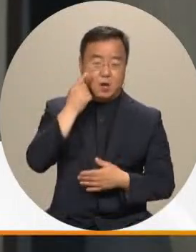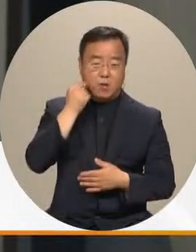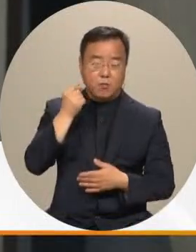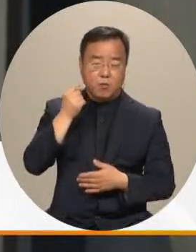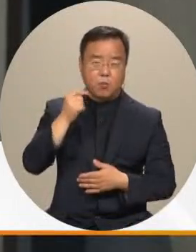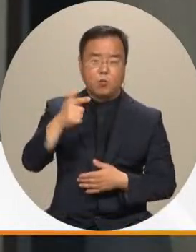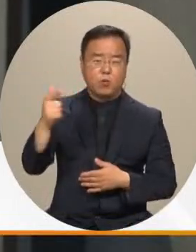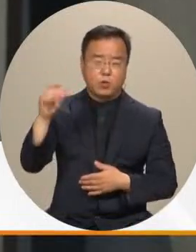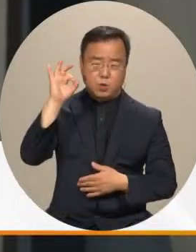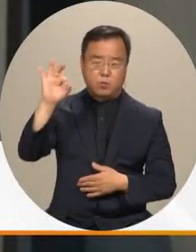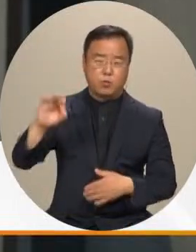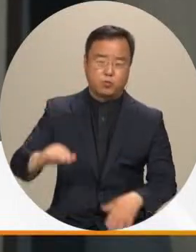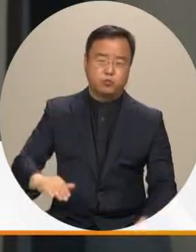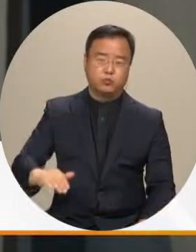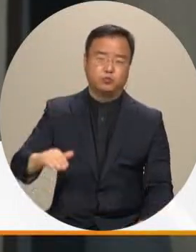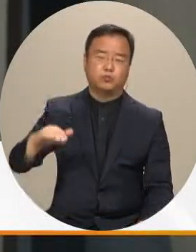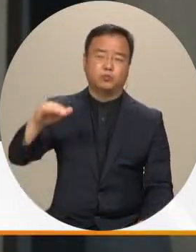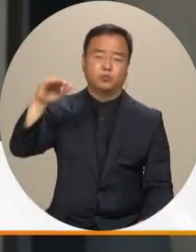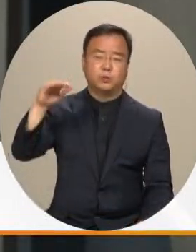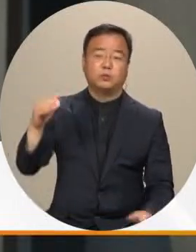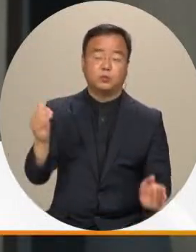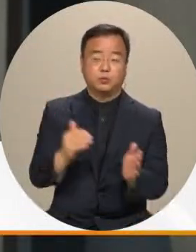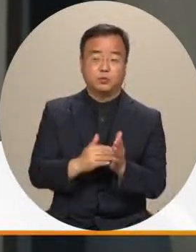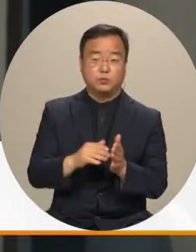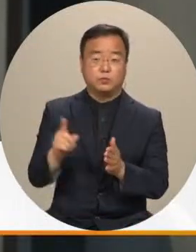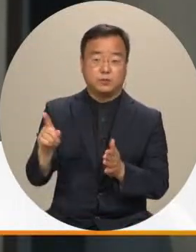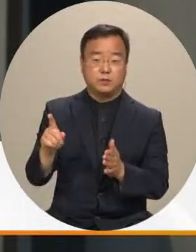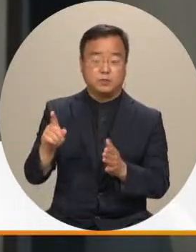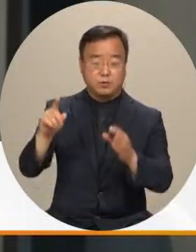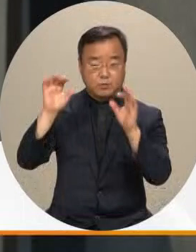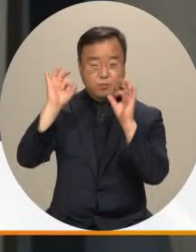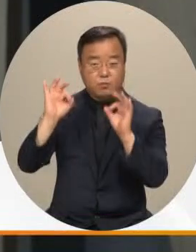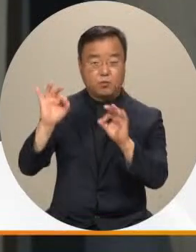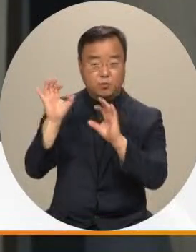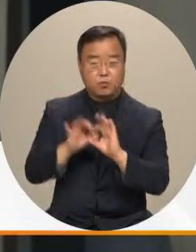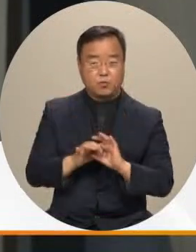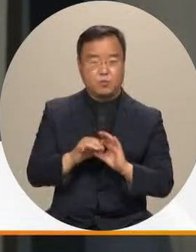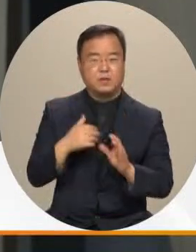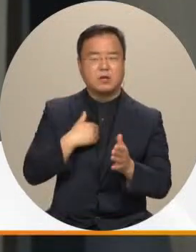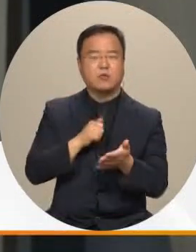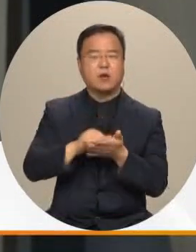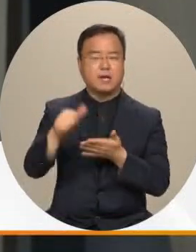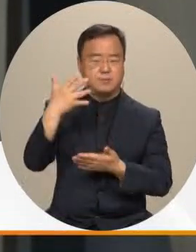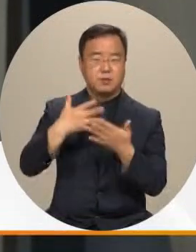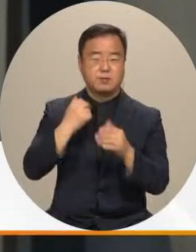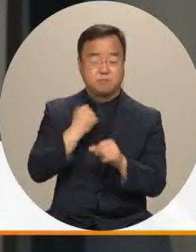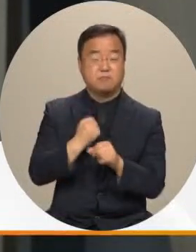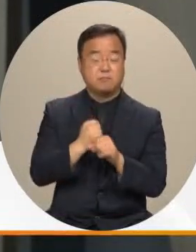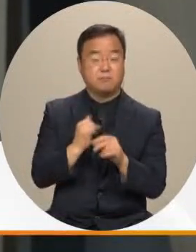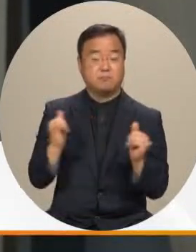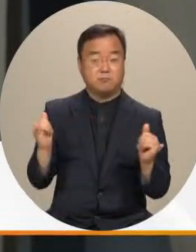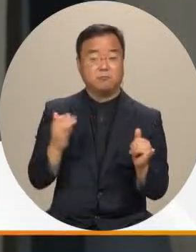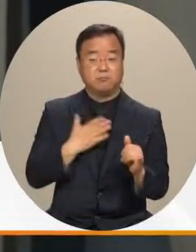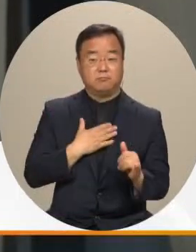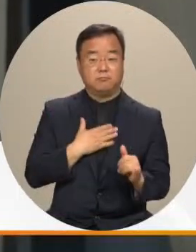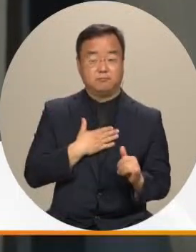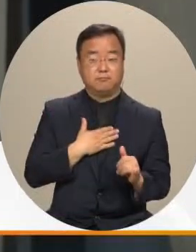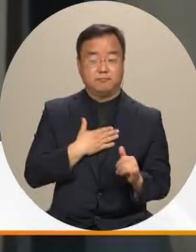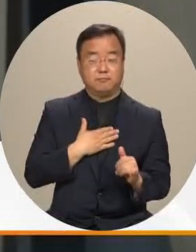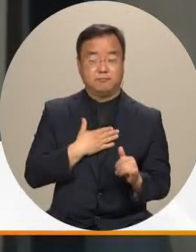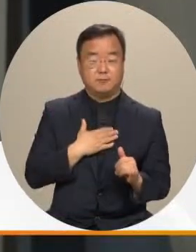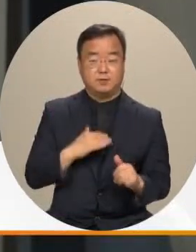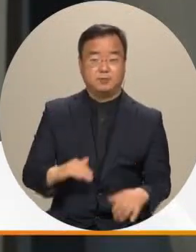보고 자랐고 그 애니메이션을 보고 애니메이터가 됐거든요 그러던 와중에